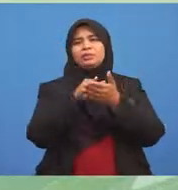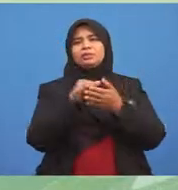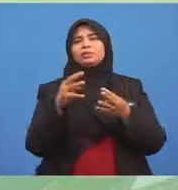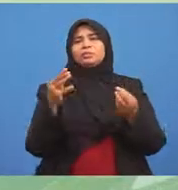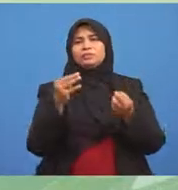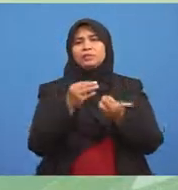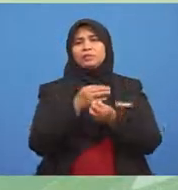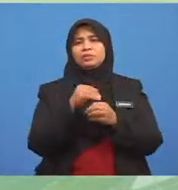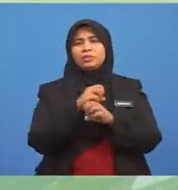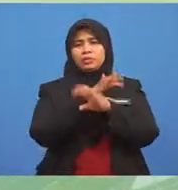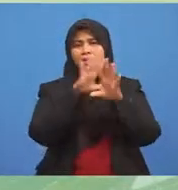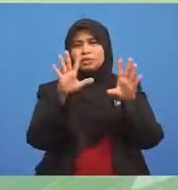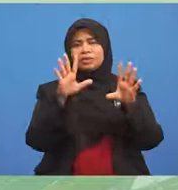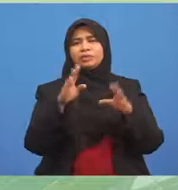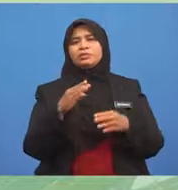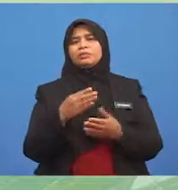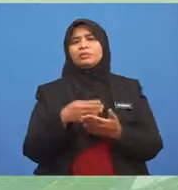lagi nyata bagi kamu.